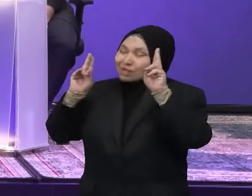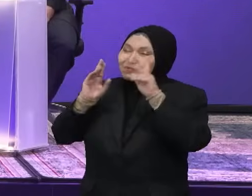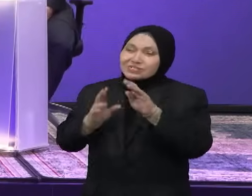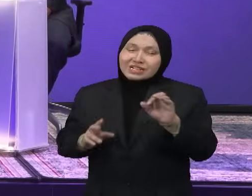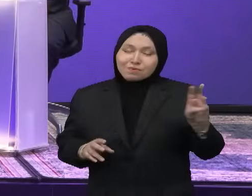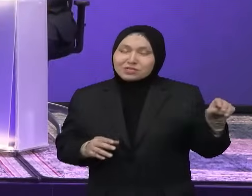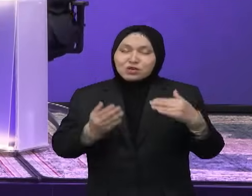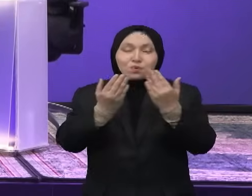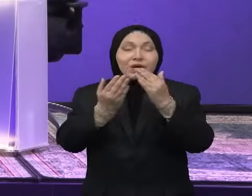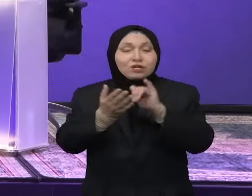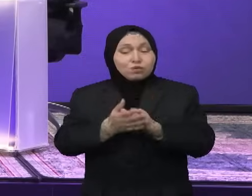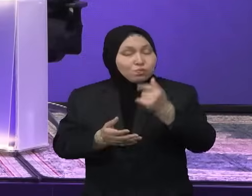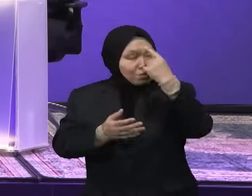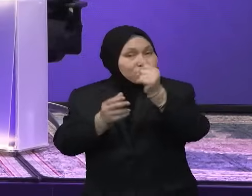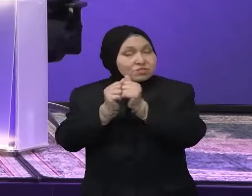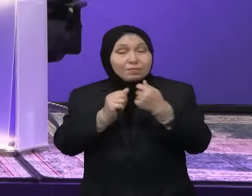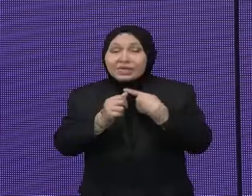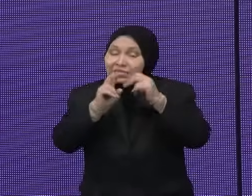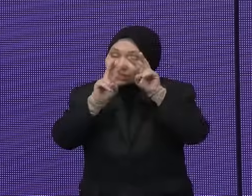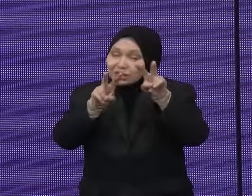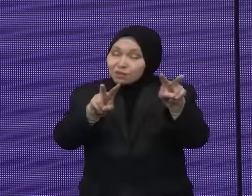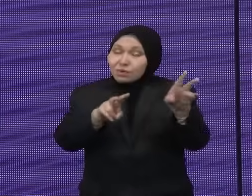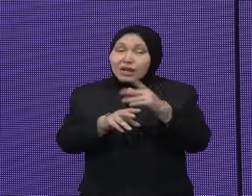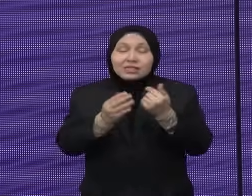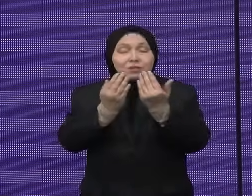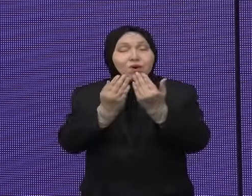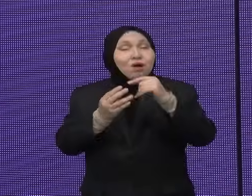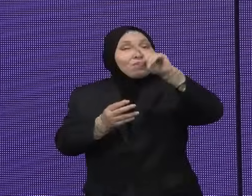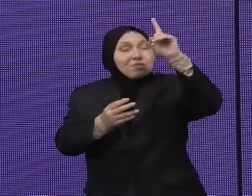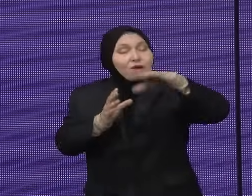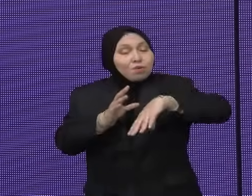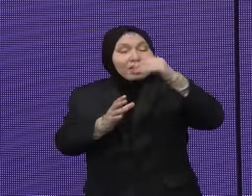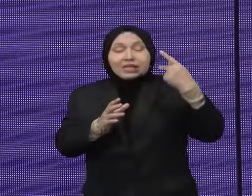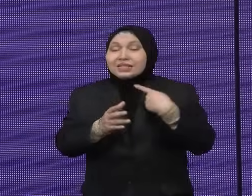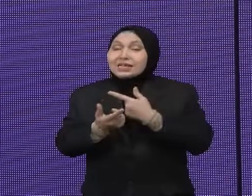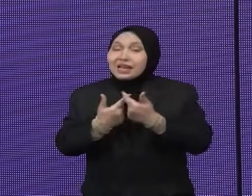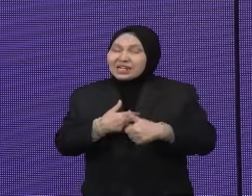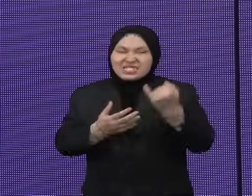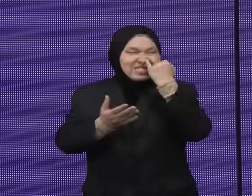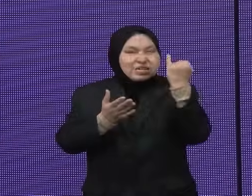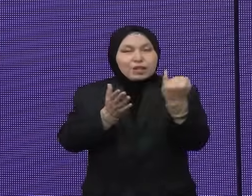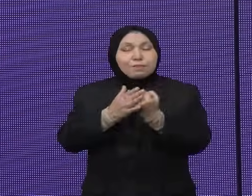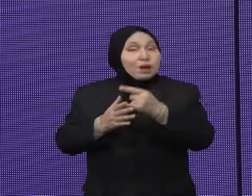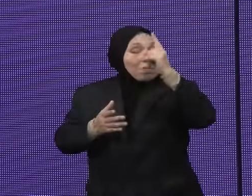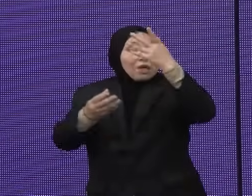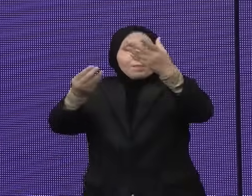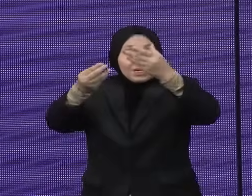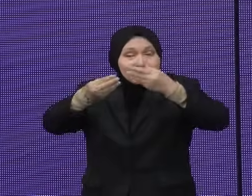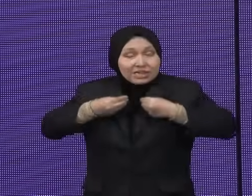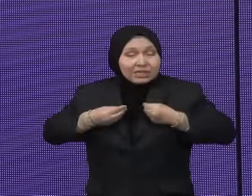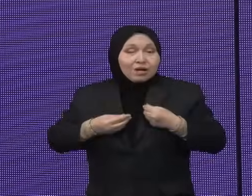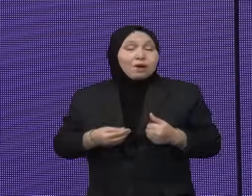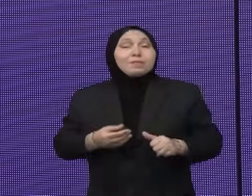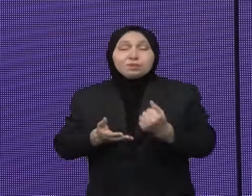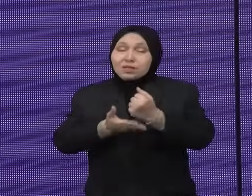Tirmizi. Jadi doa itu untuk sama-sama kita perhatikan dan kita doa Allah keluarkan kita daripada kezaliman, Allah berikan kita wali